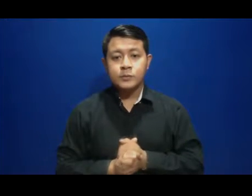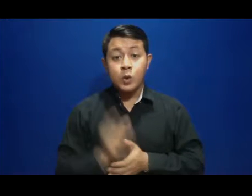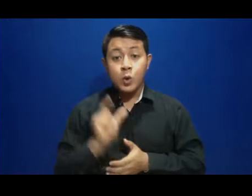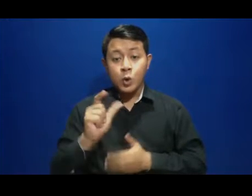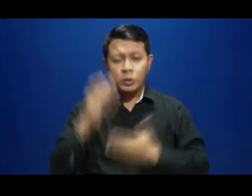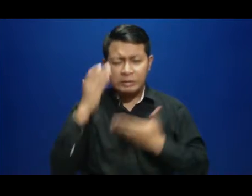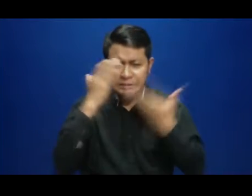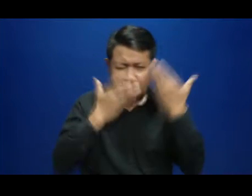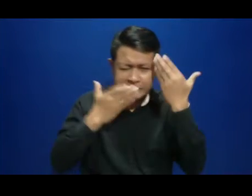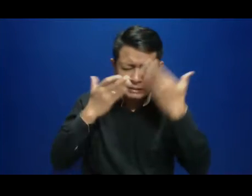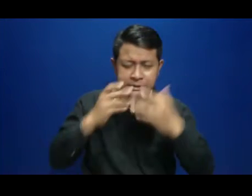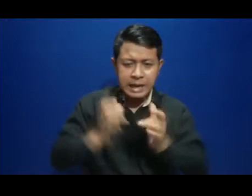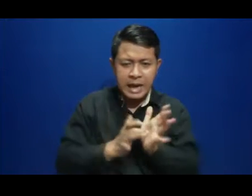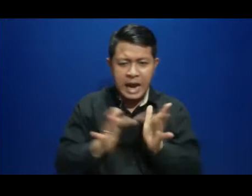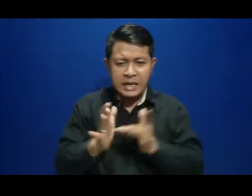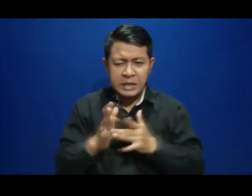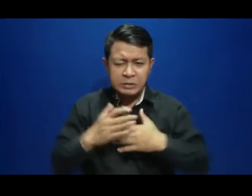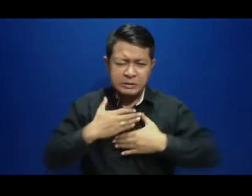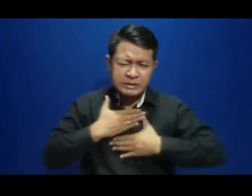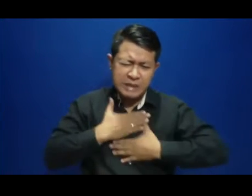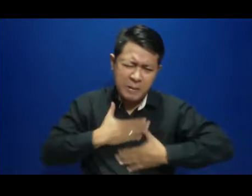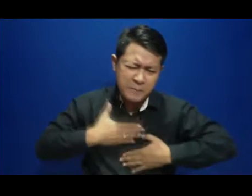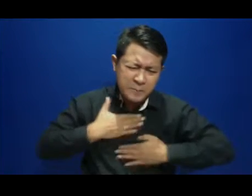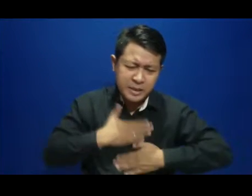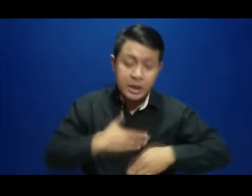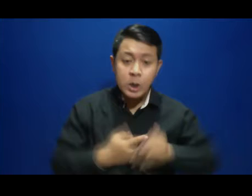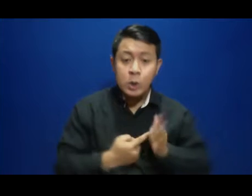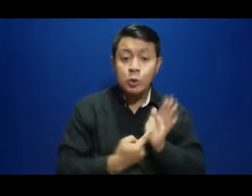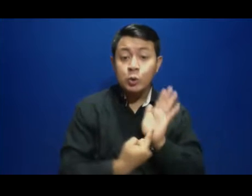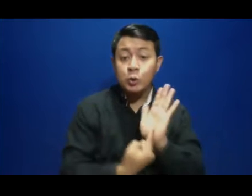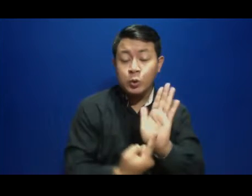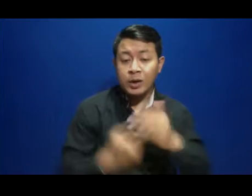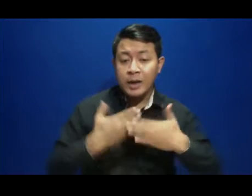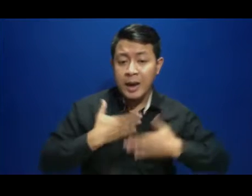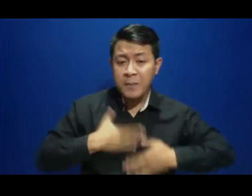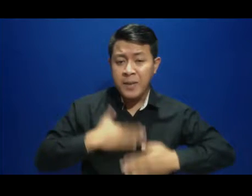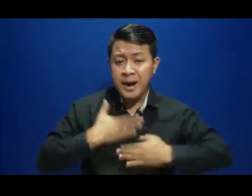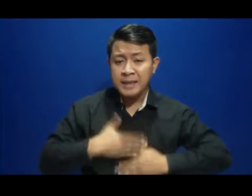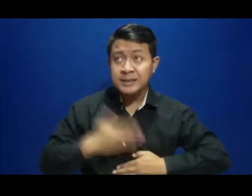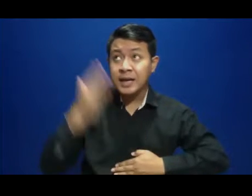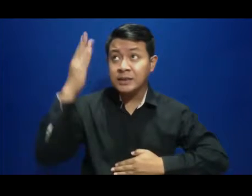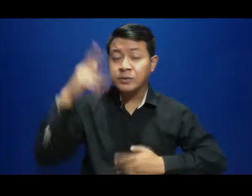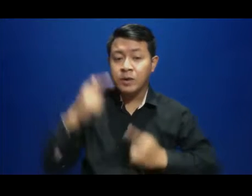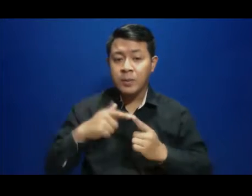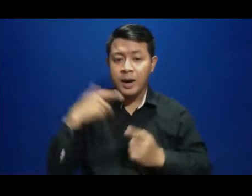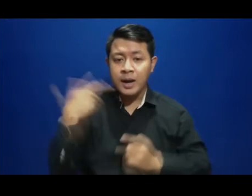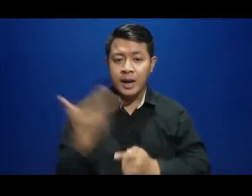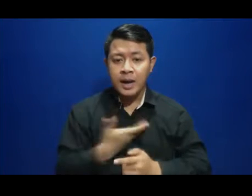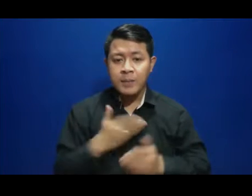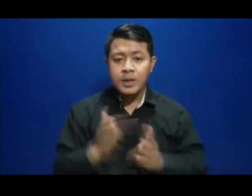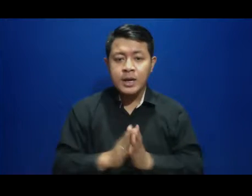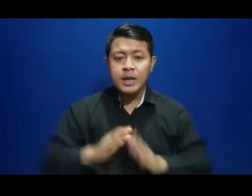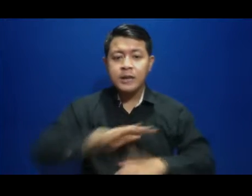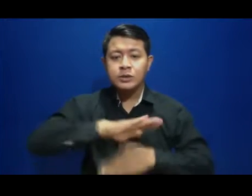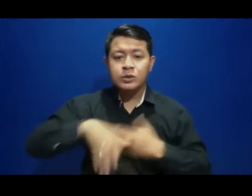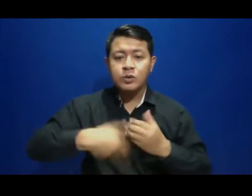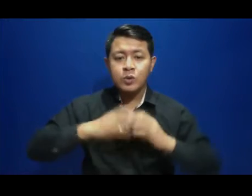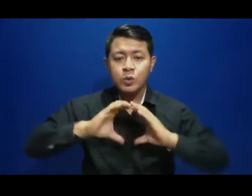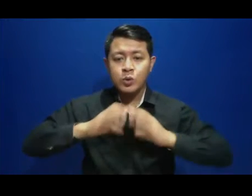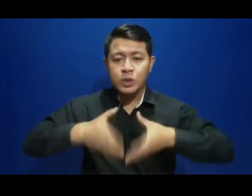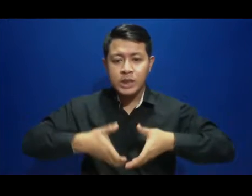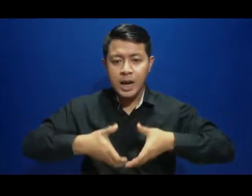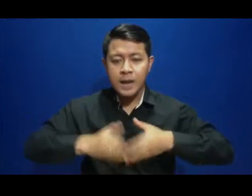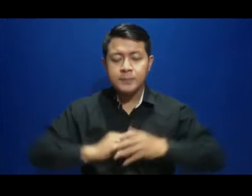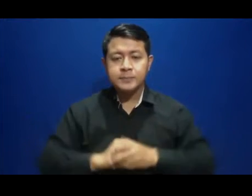Demi sengsara Yesus yang pedih, tunjukkanlah belas kasih-Mu kepada kami dan seluruh dunia.